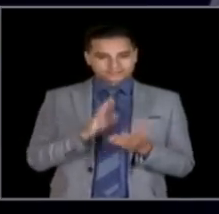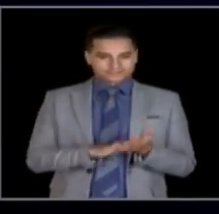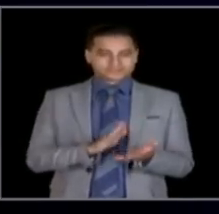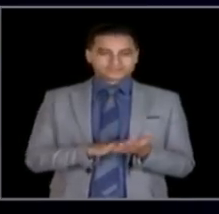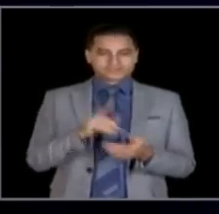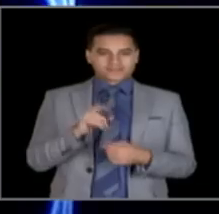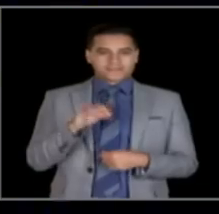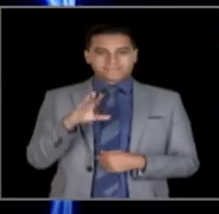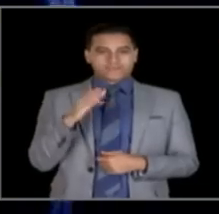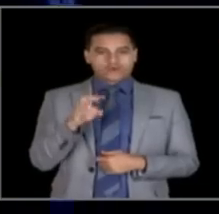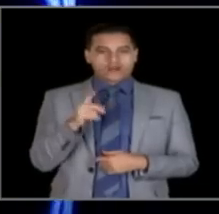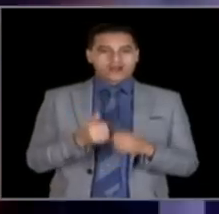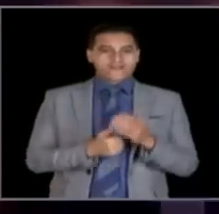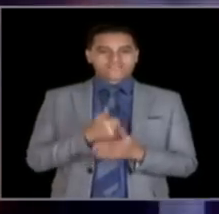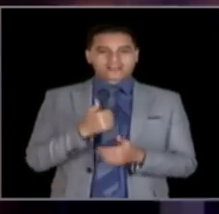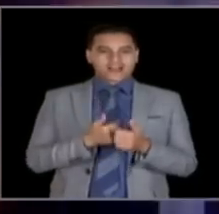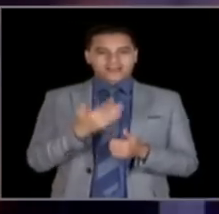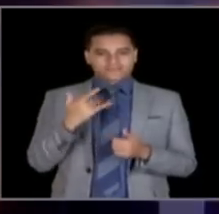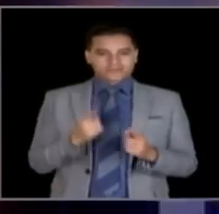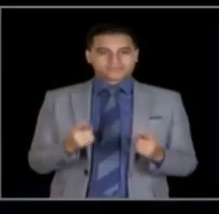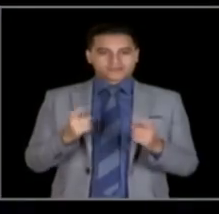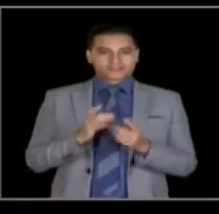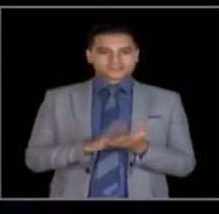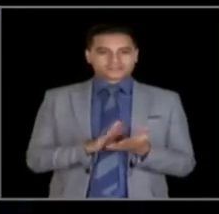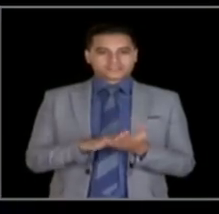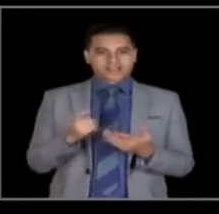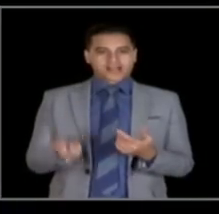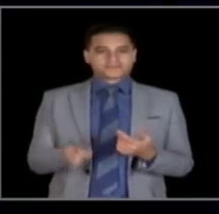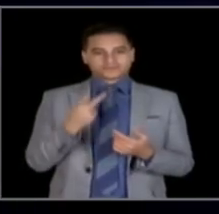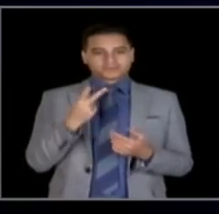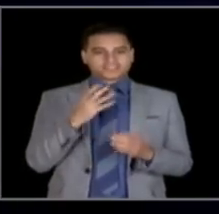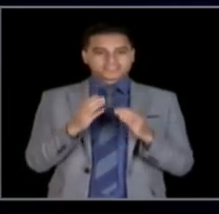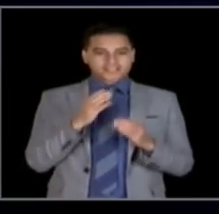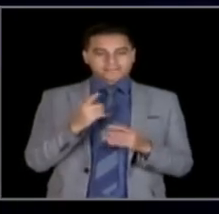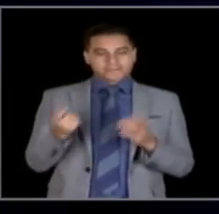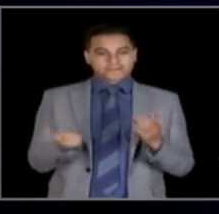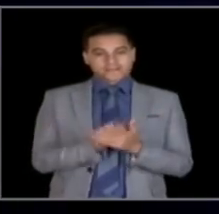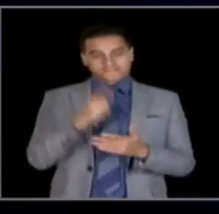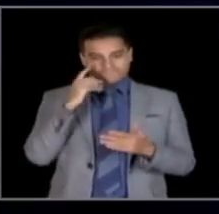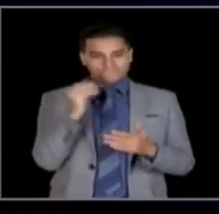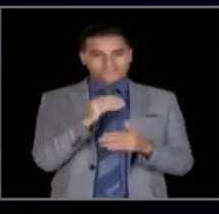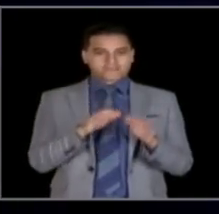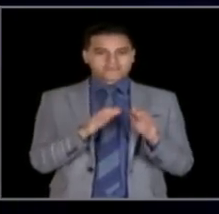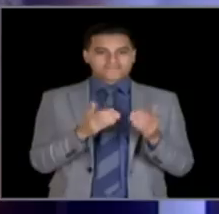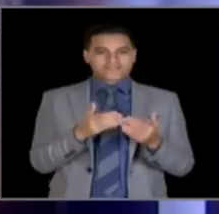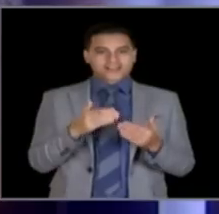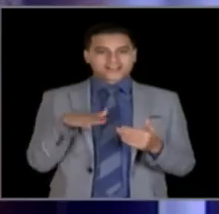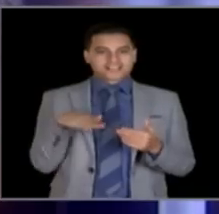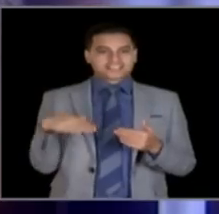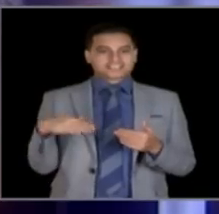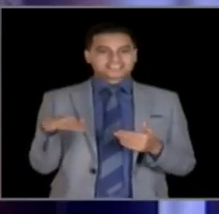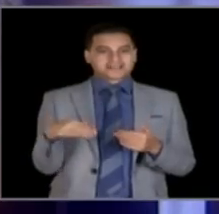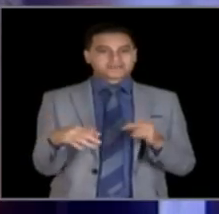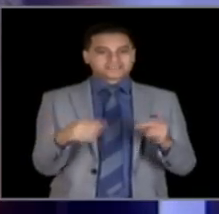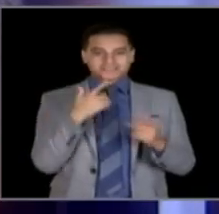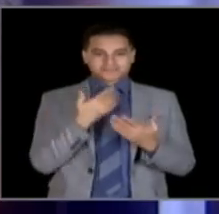كلنا افضل لاعب الماتش اللي فات 75 نقطه. رسالتك ايه لفريق أليجيتر؟ والله